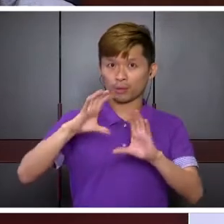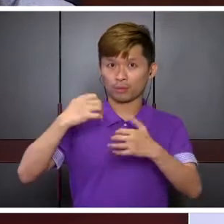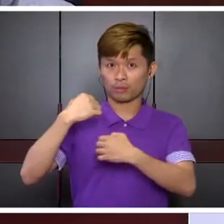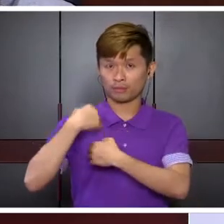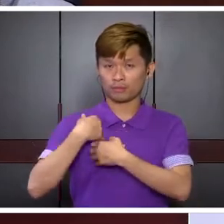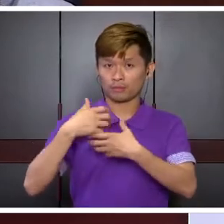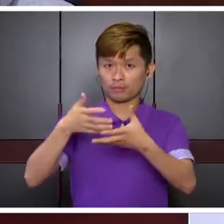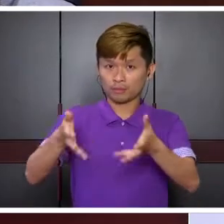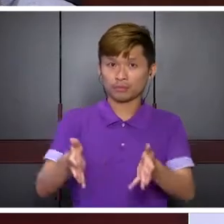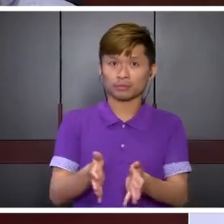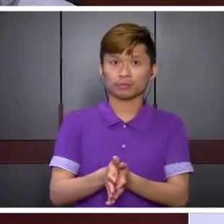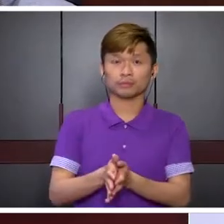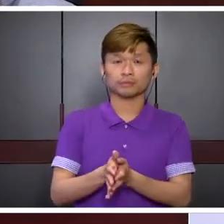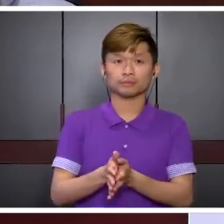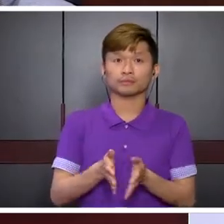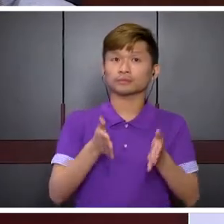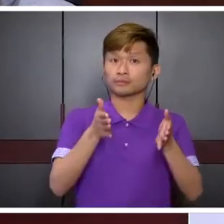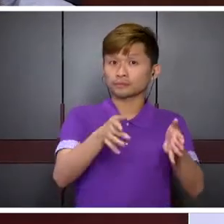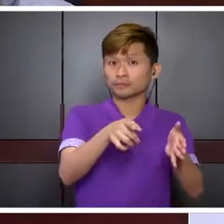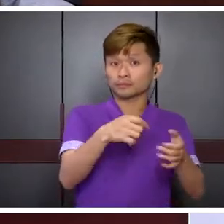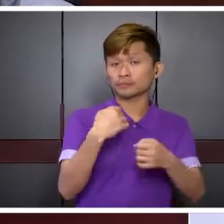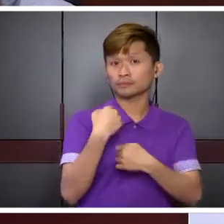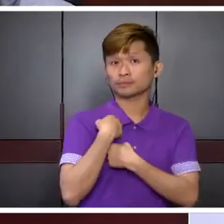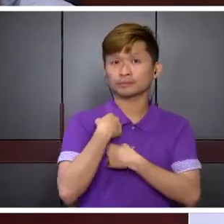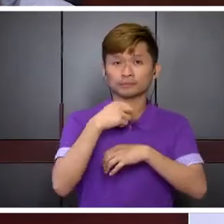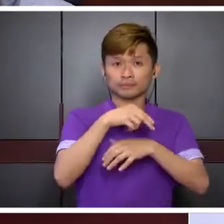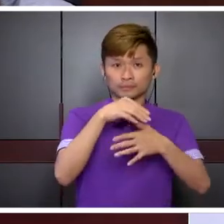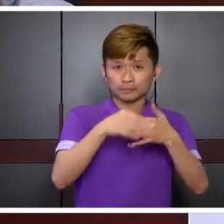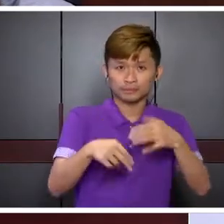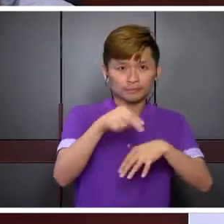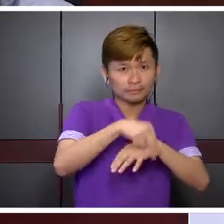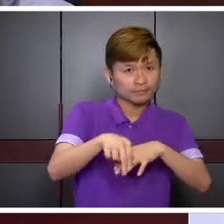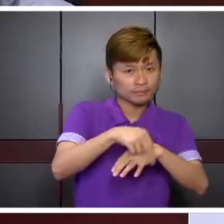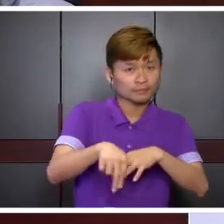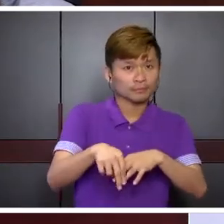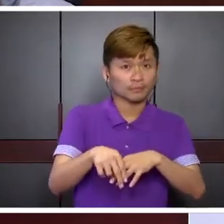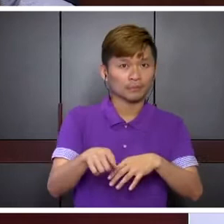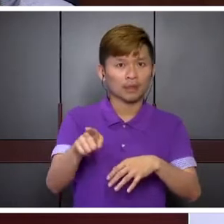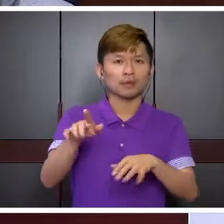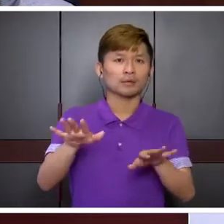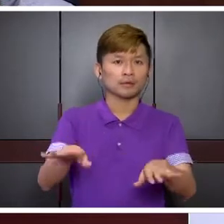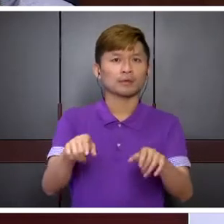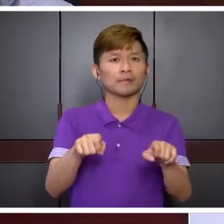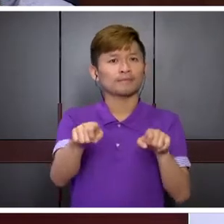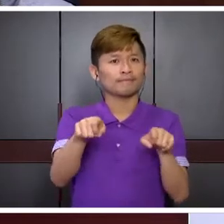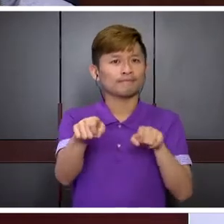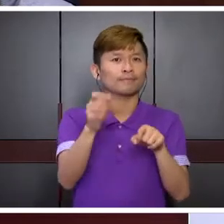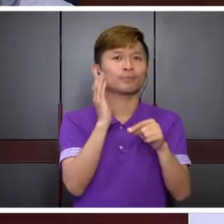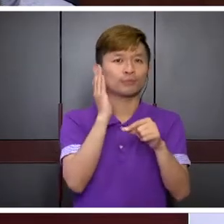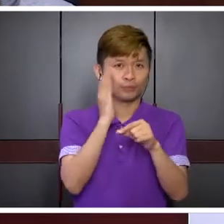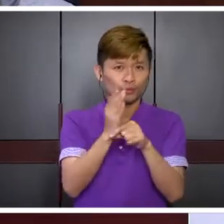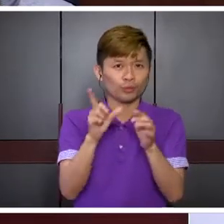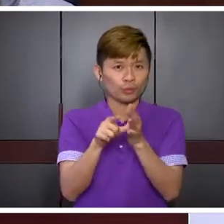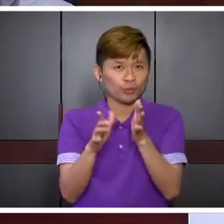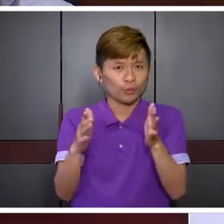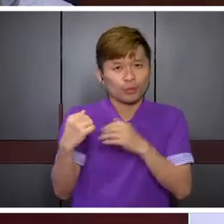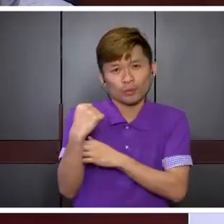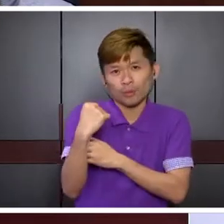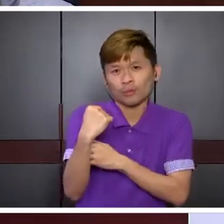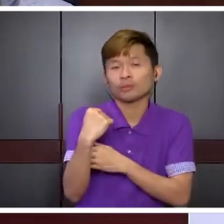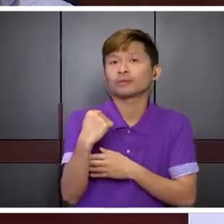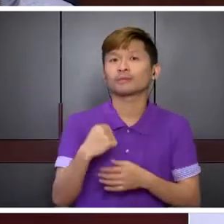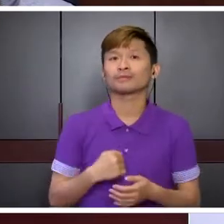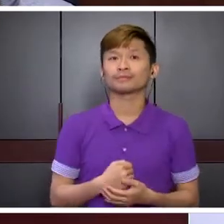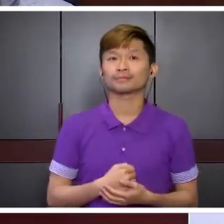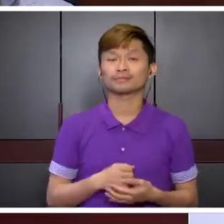哈这个军人的制度的规划哈，其实他们已经在进行一段时间哈，而且也蛮努力在进行。